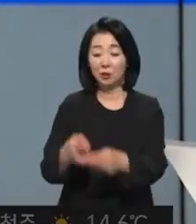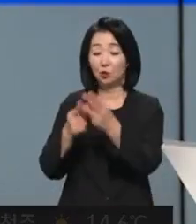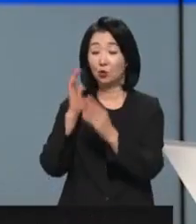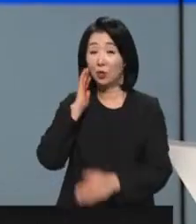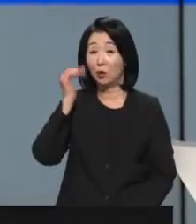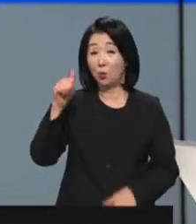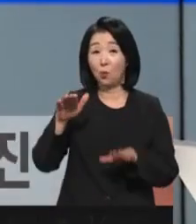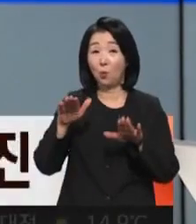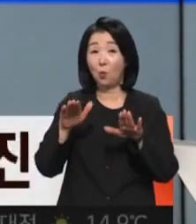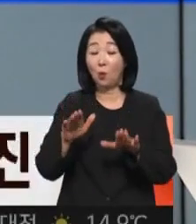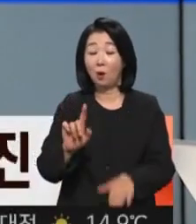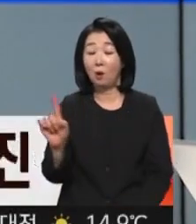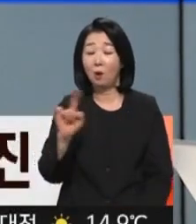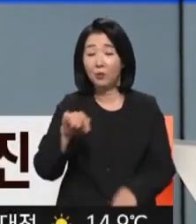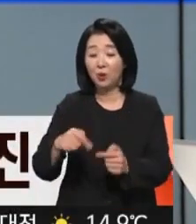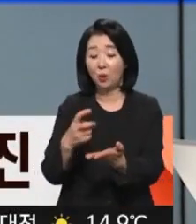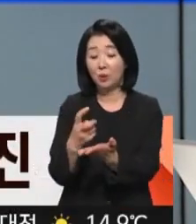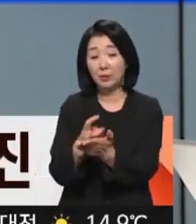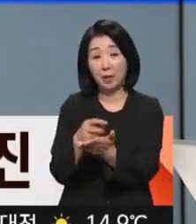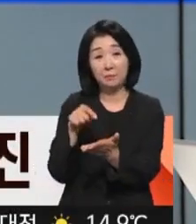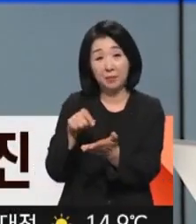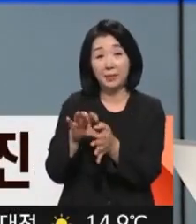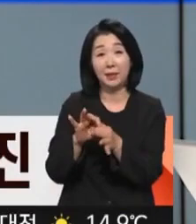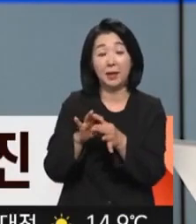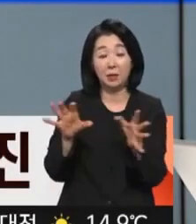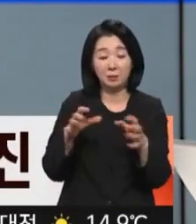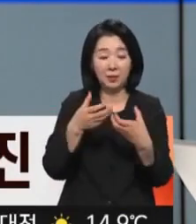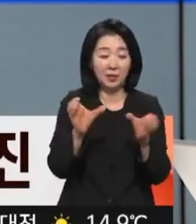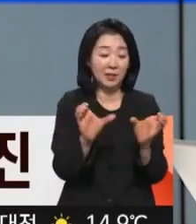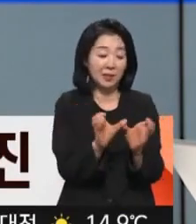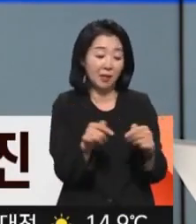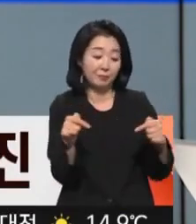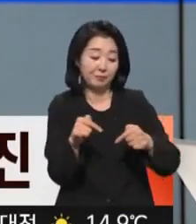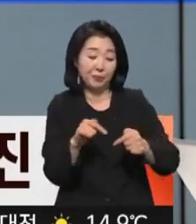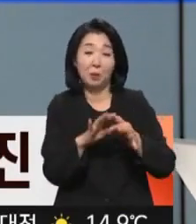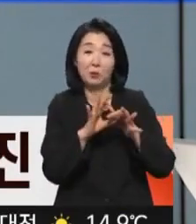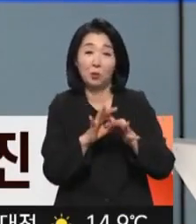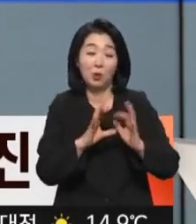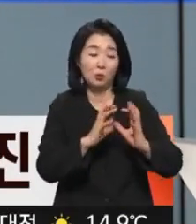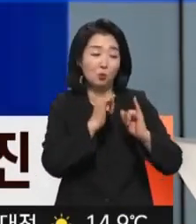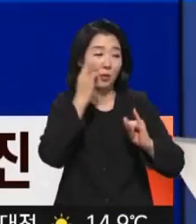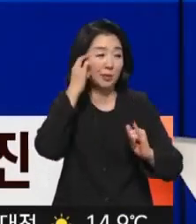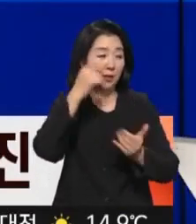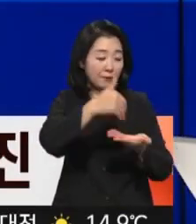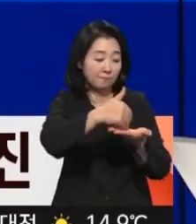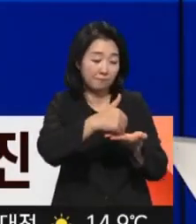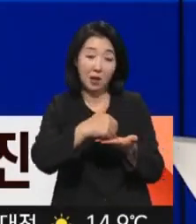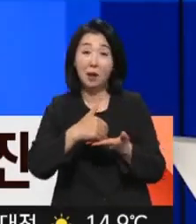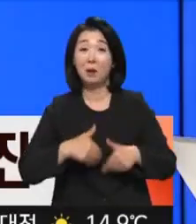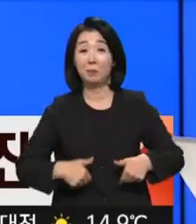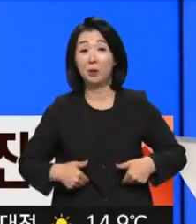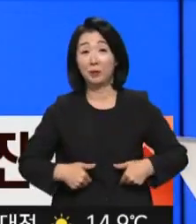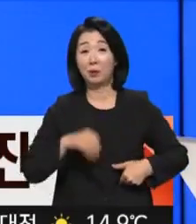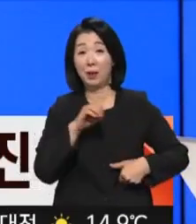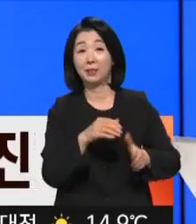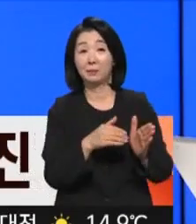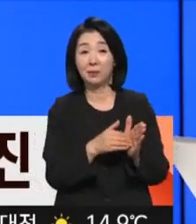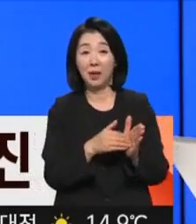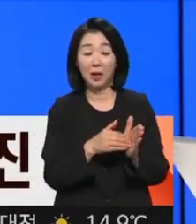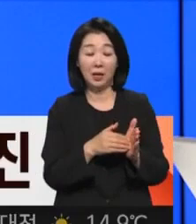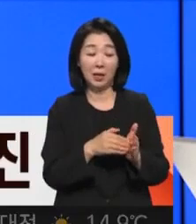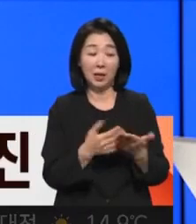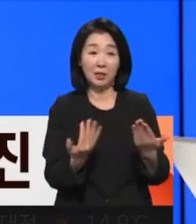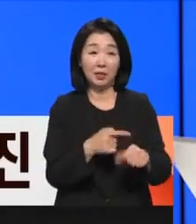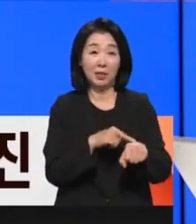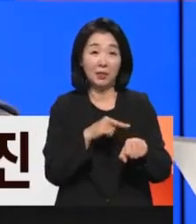윤 대통령이 오늘 어떤 정책이든 당정 협의를 통해 국민 여론을 충분히 반영하라고 지시했습니다. 근로시간 제도 개편에